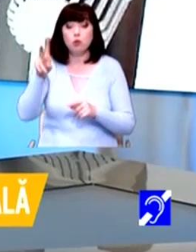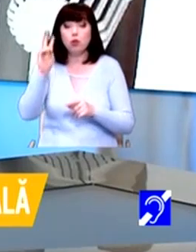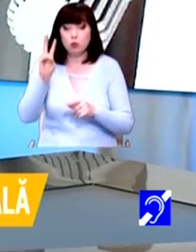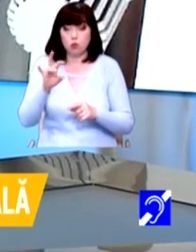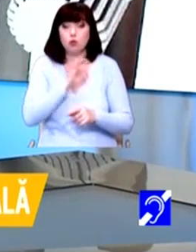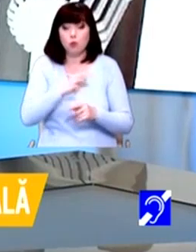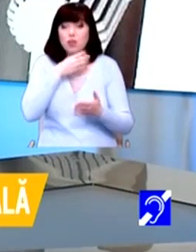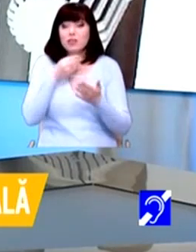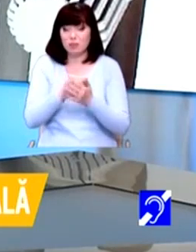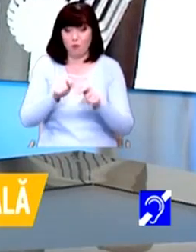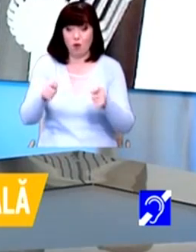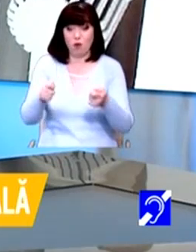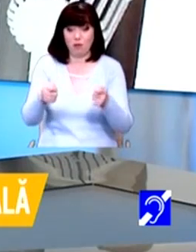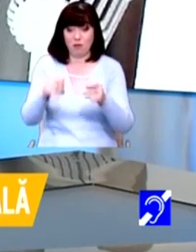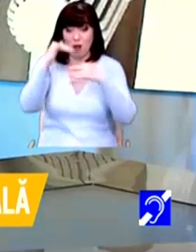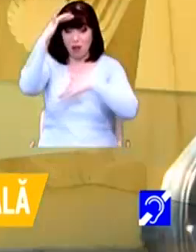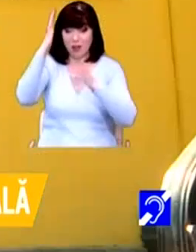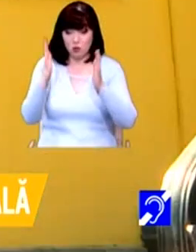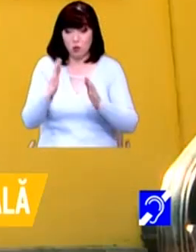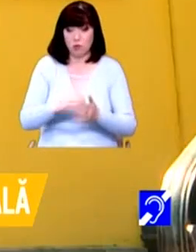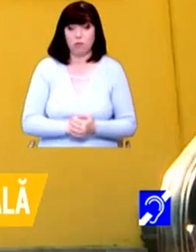de sisteme autonome de încălzire.